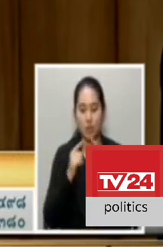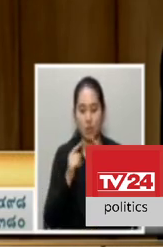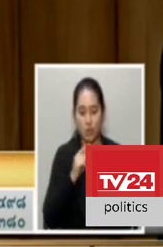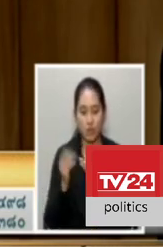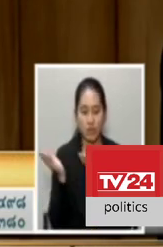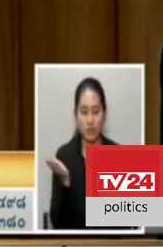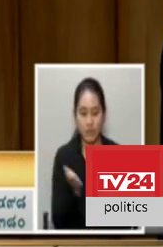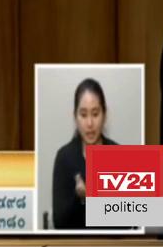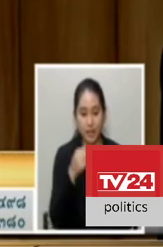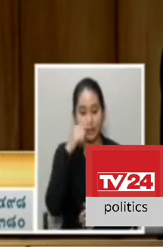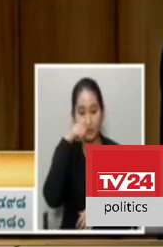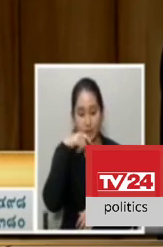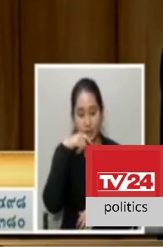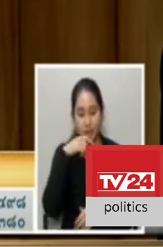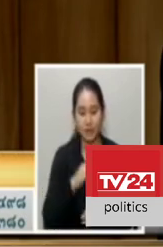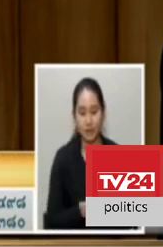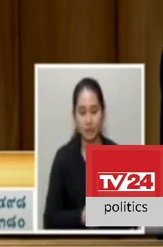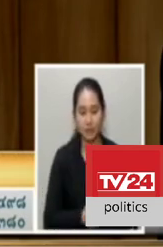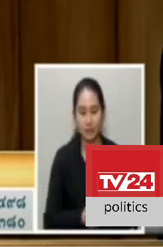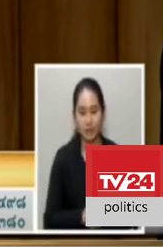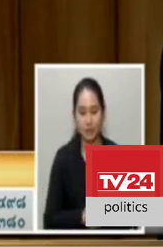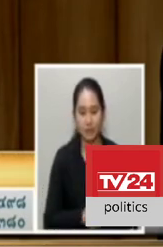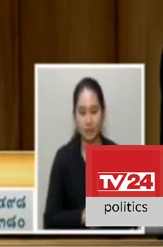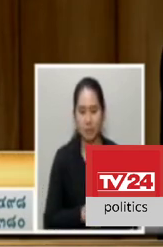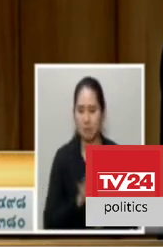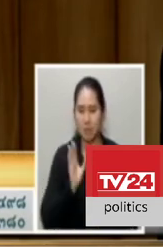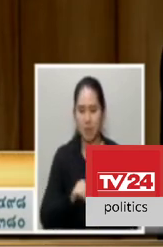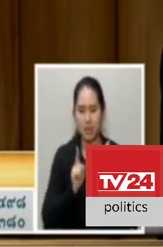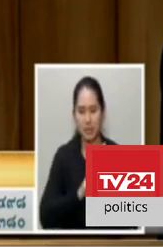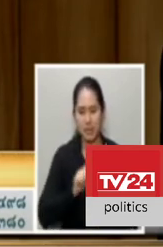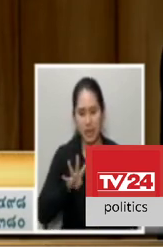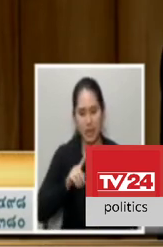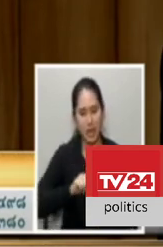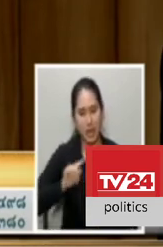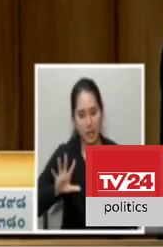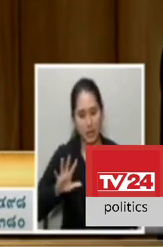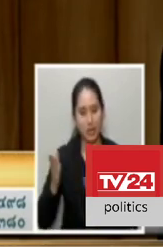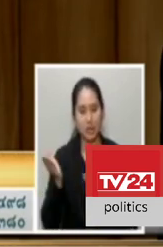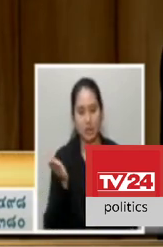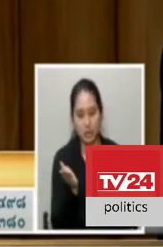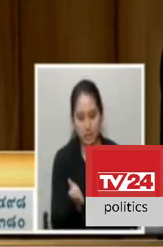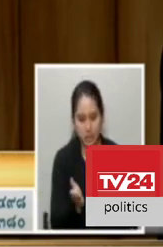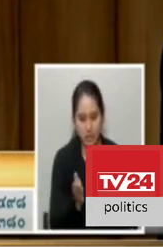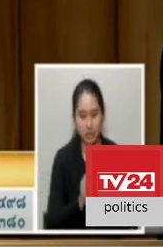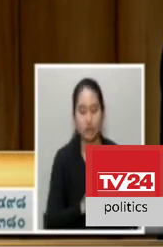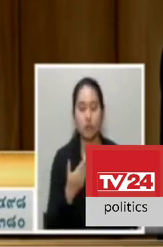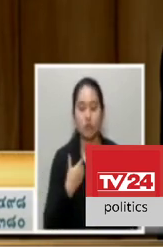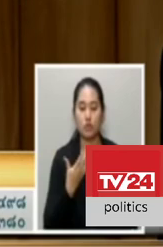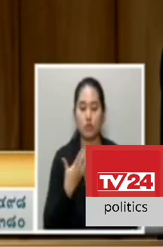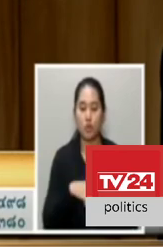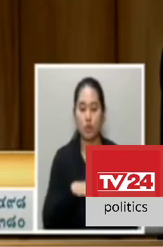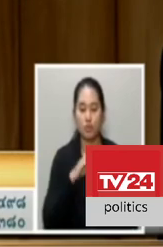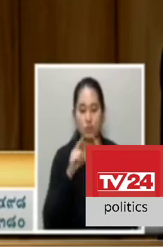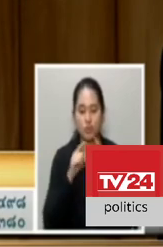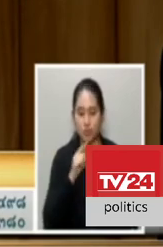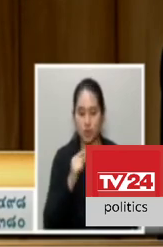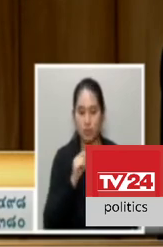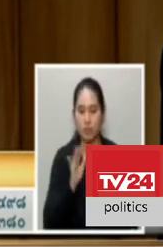ทศไทยอย่างน้อยสุดประมาณ4ครั้ง5ครั้งไม่นับทางระดับรัฐมนตรีก็เชิญชวนประมาณ